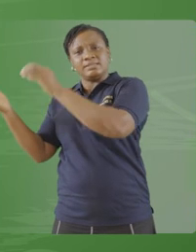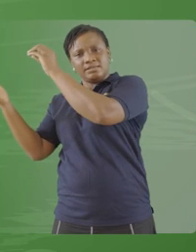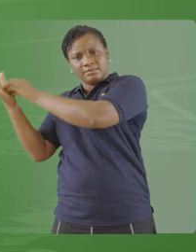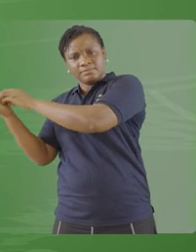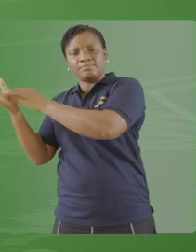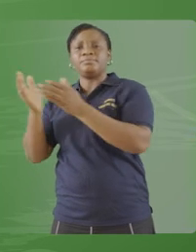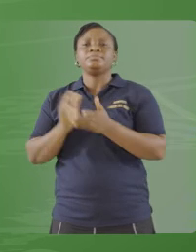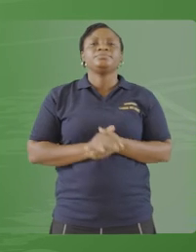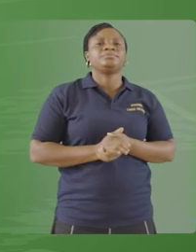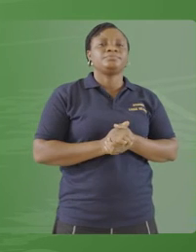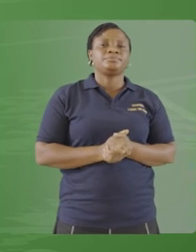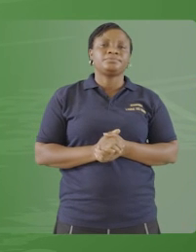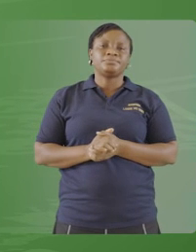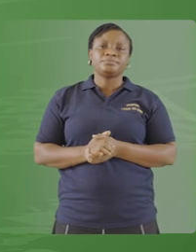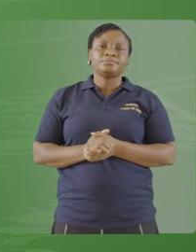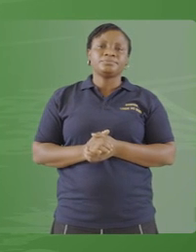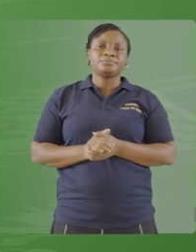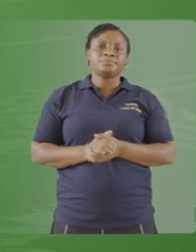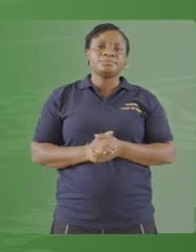corps à peser.